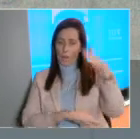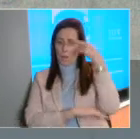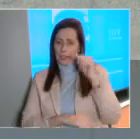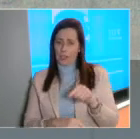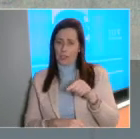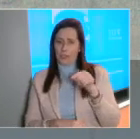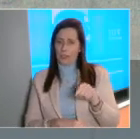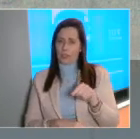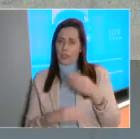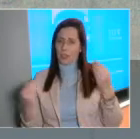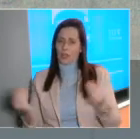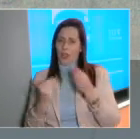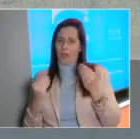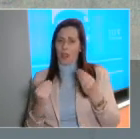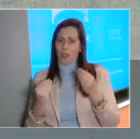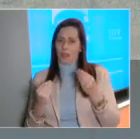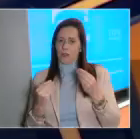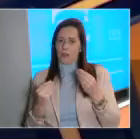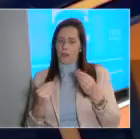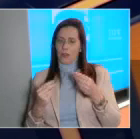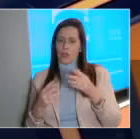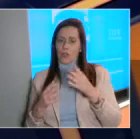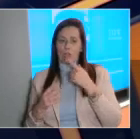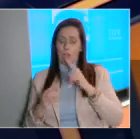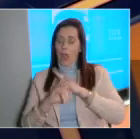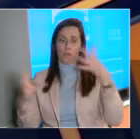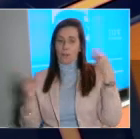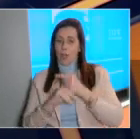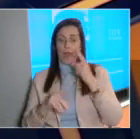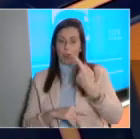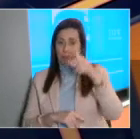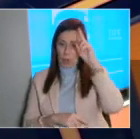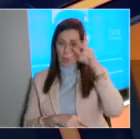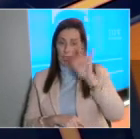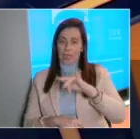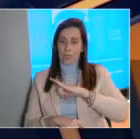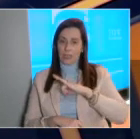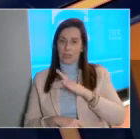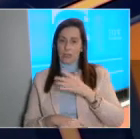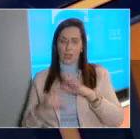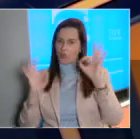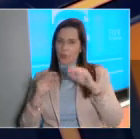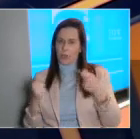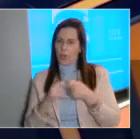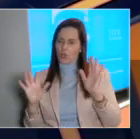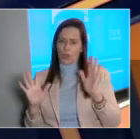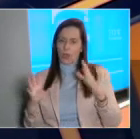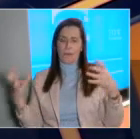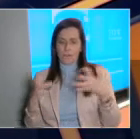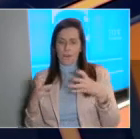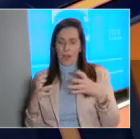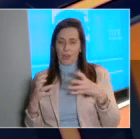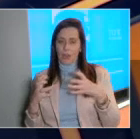במדינה זה דבר שמעולם ישראל לא חוותה. אבל את ליכודניקית, זה נגד האינטרס שלך להפגין. אין שום קשר.